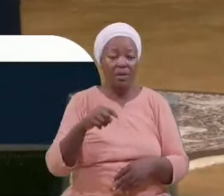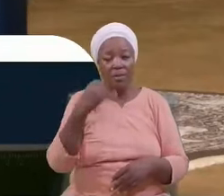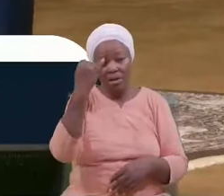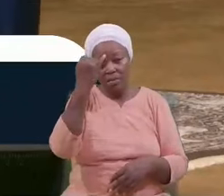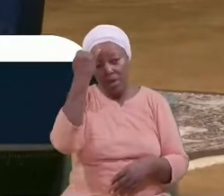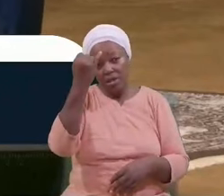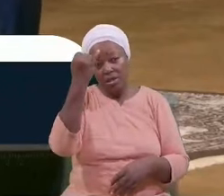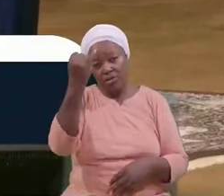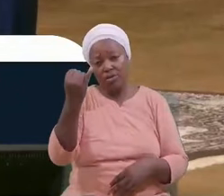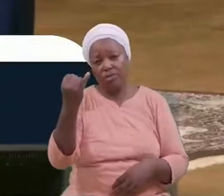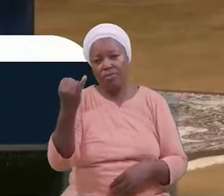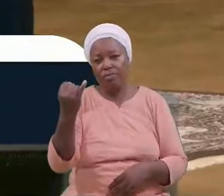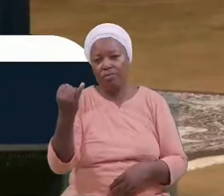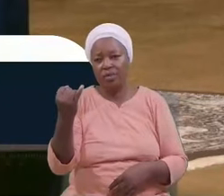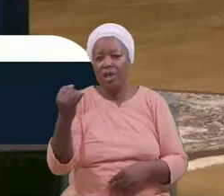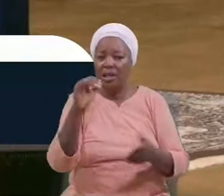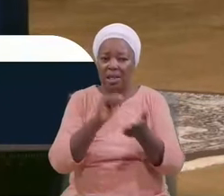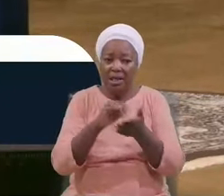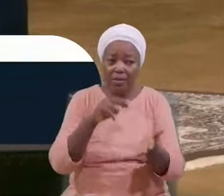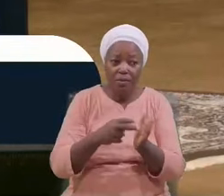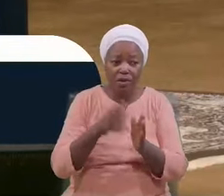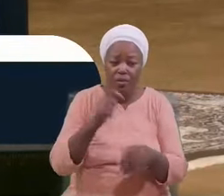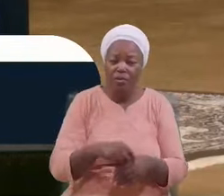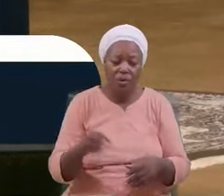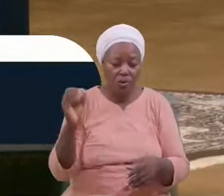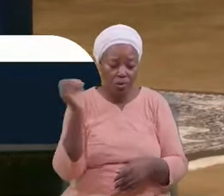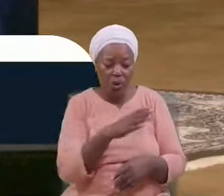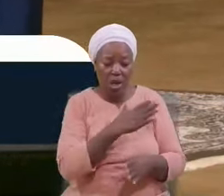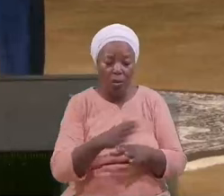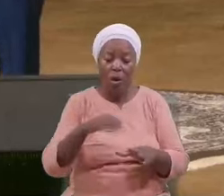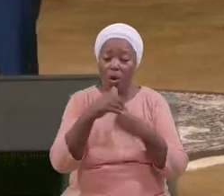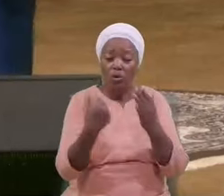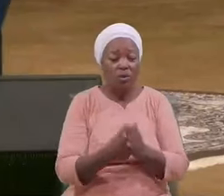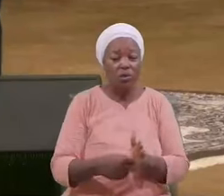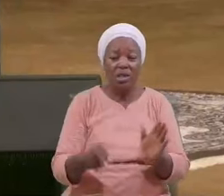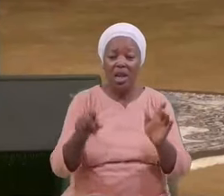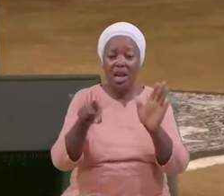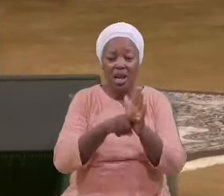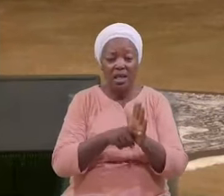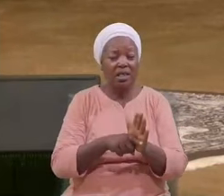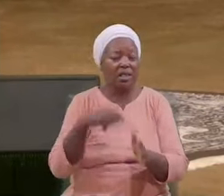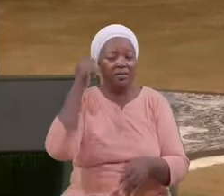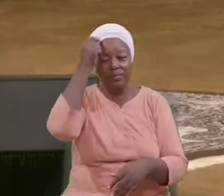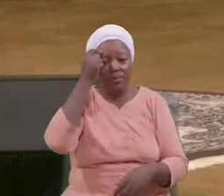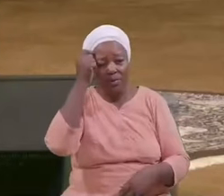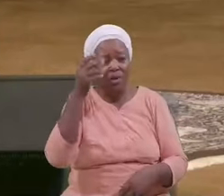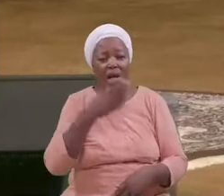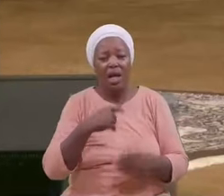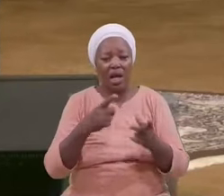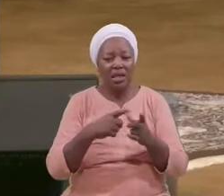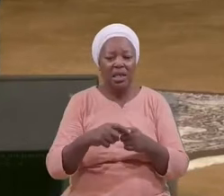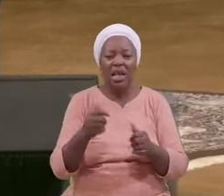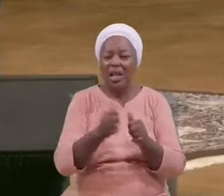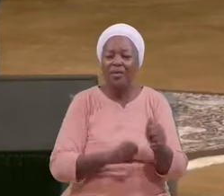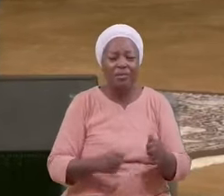devons renverser ces imaginations, ces raisonnements négatifs. Et toute hauteur